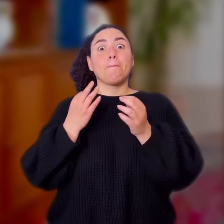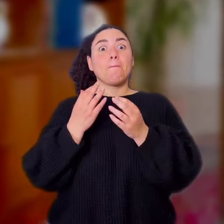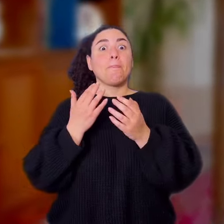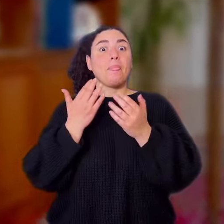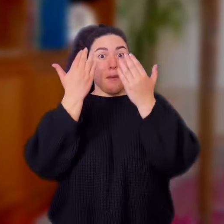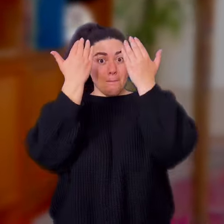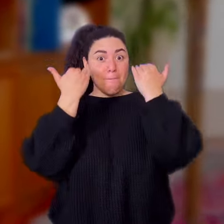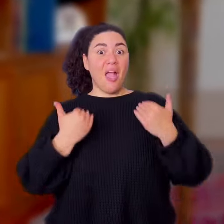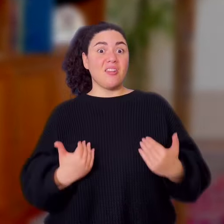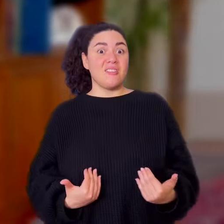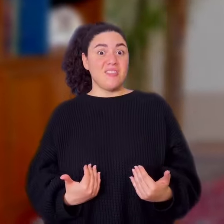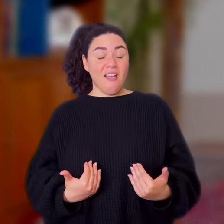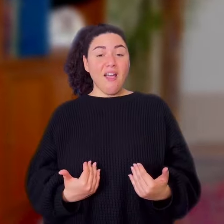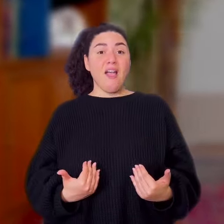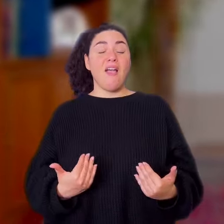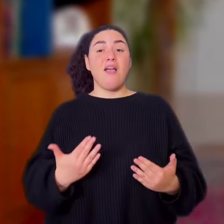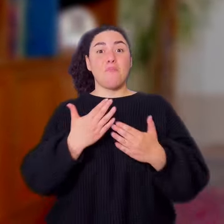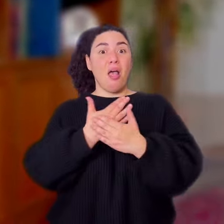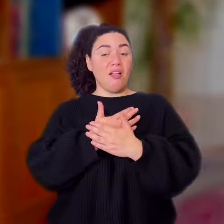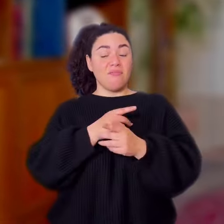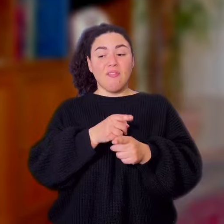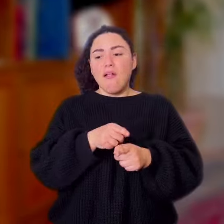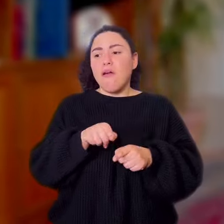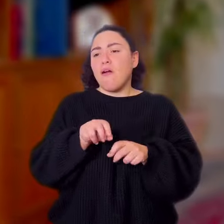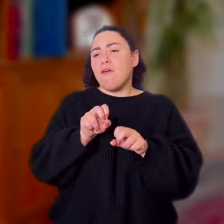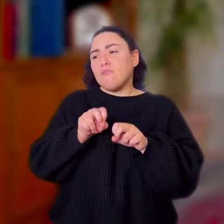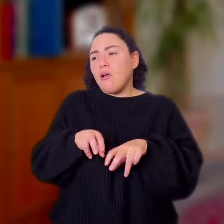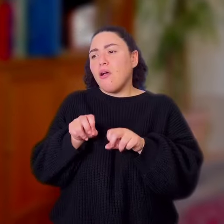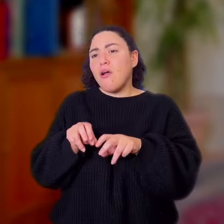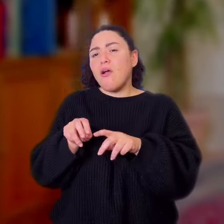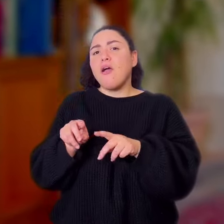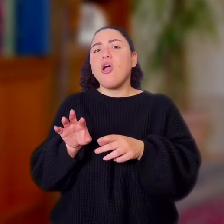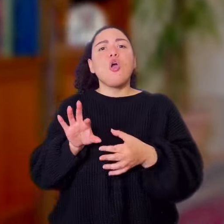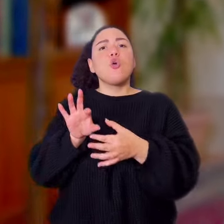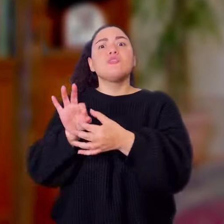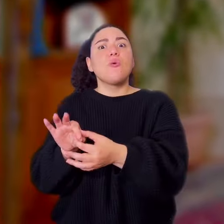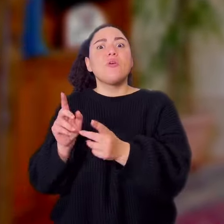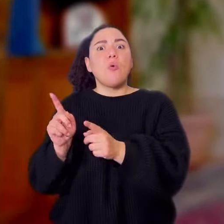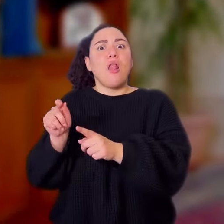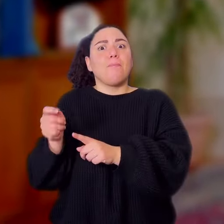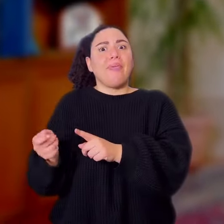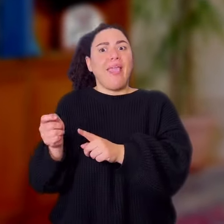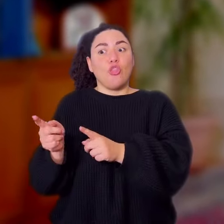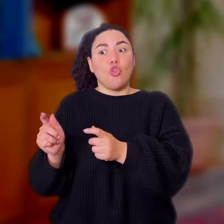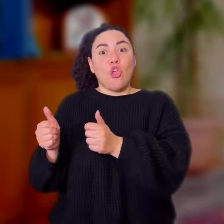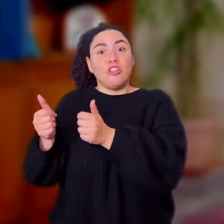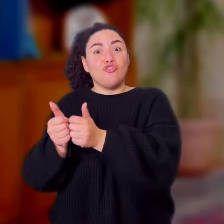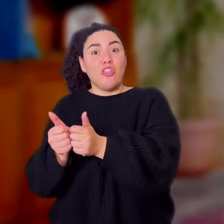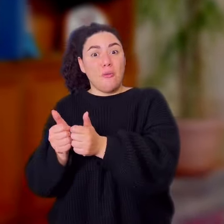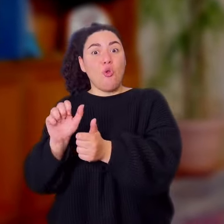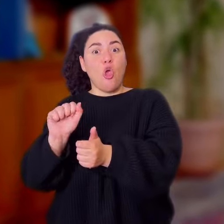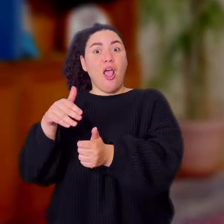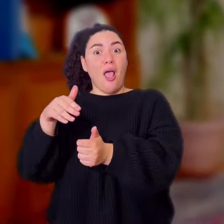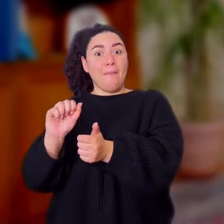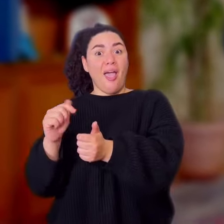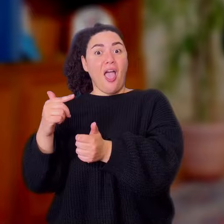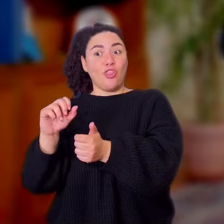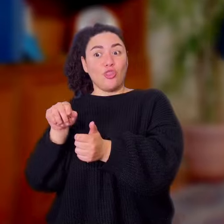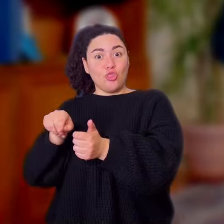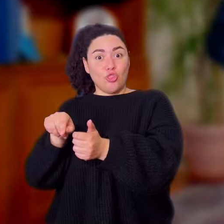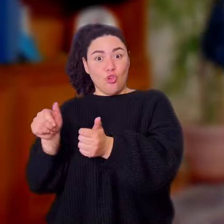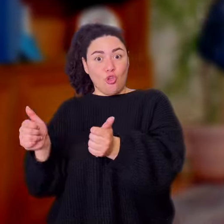di Magdala mette in atto un'altra corsa quella dei di Pietro e del discepolo